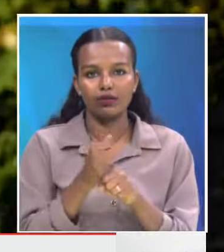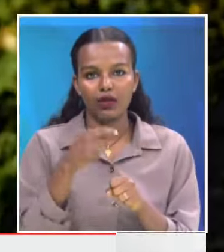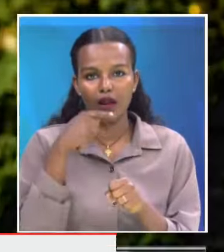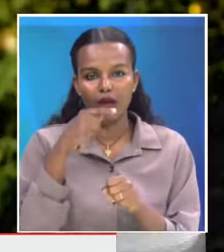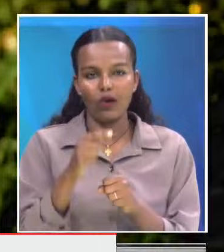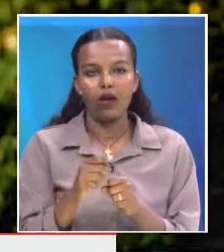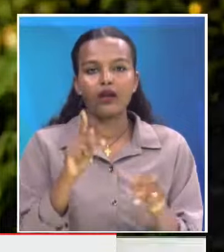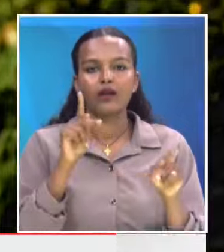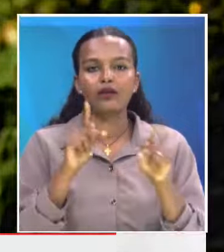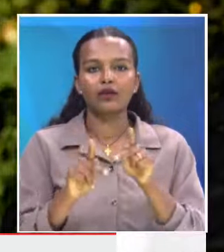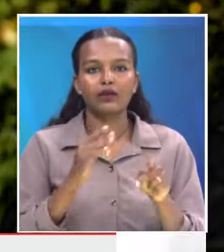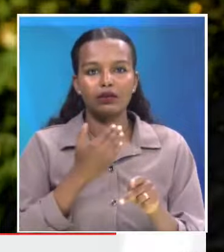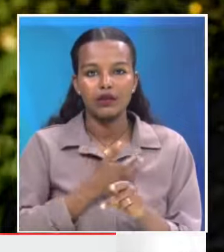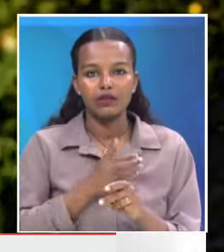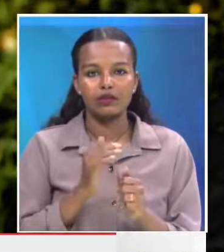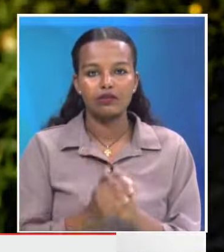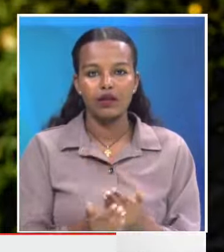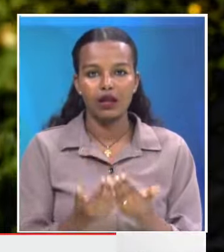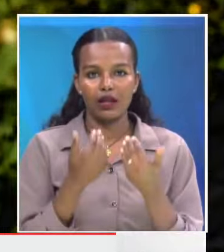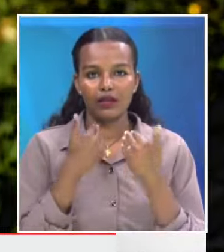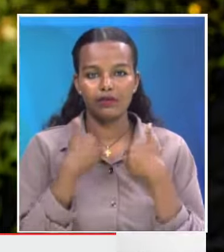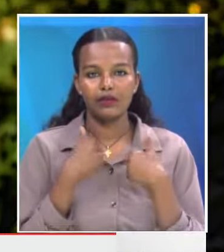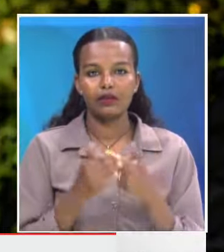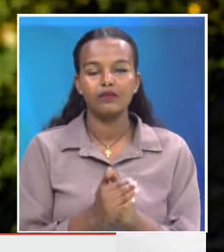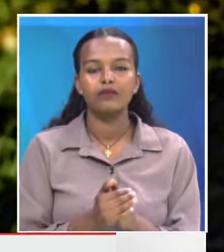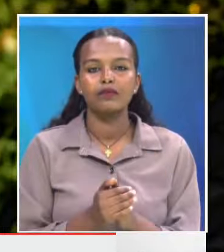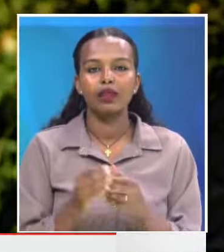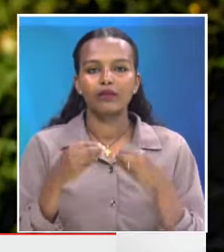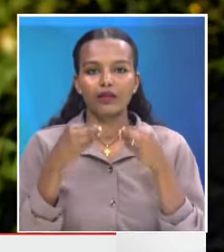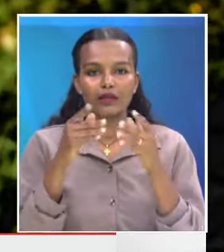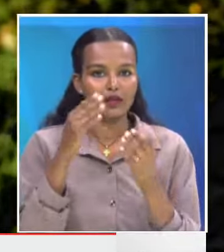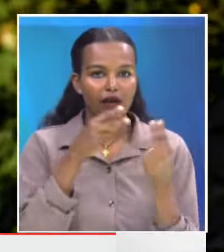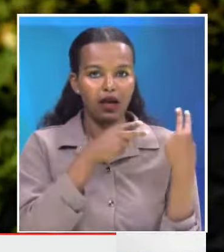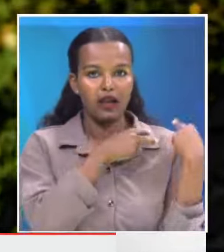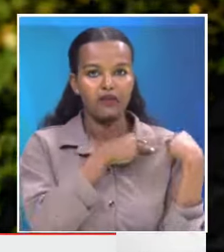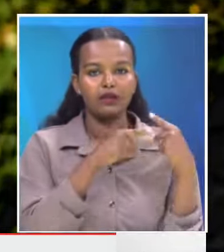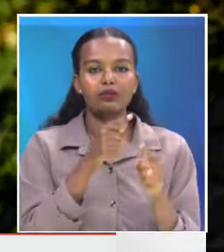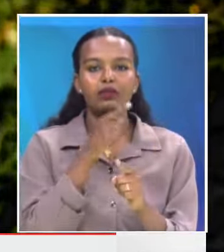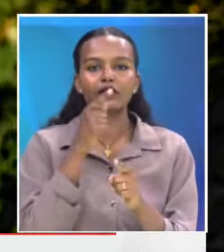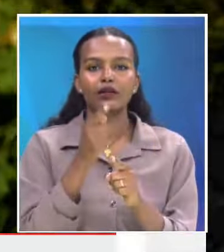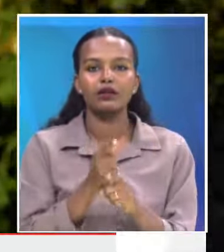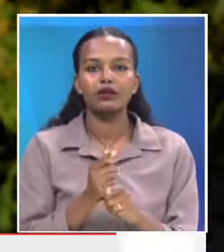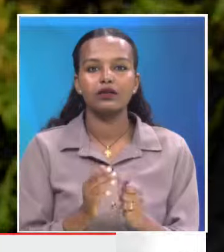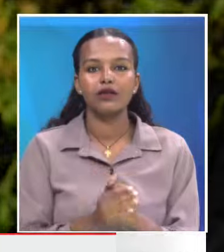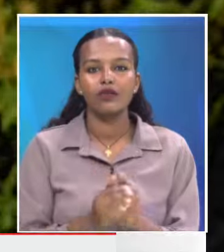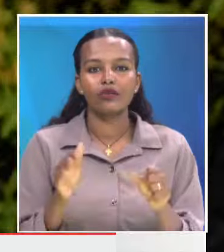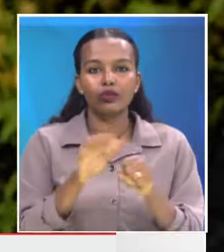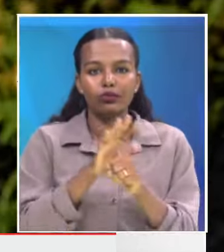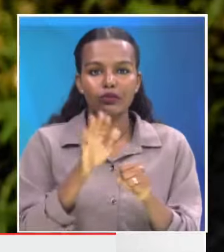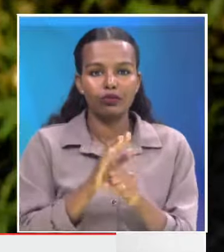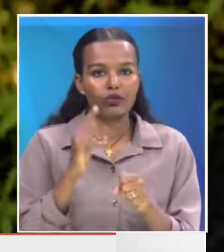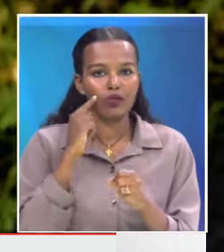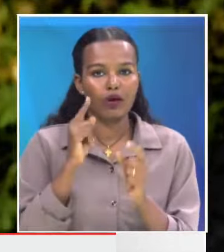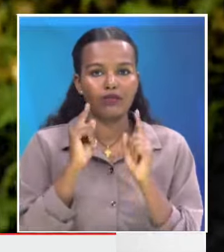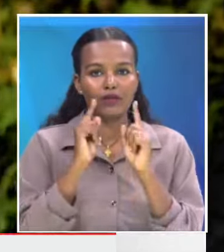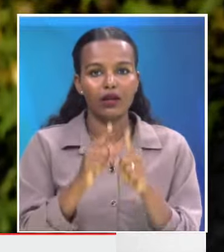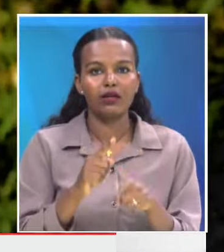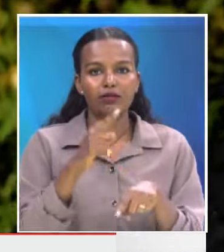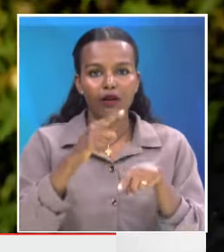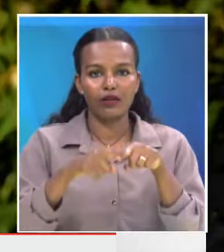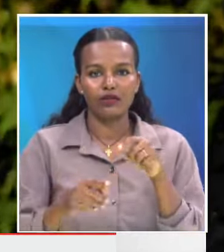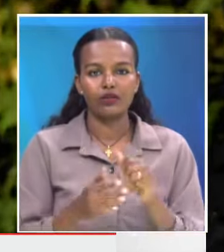ተናግረዋል። ህብረተሰባችንን በያለንበት በተሰጠን ኃላፊነት በአግባቡ ሙሉ በሙሉ እንኳ መመለስ